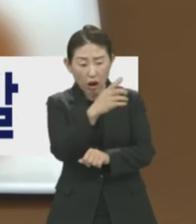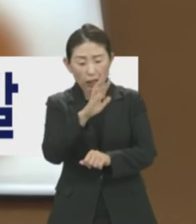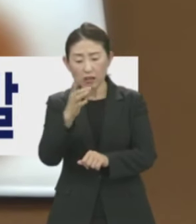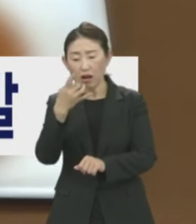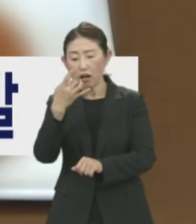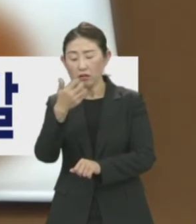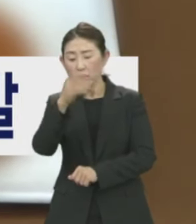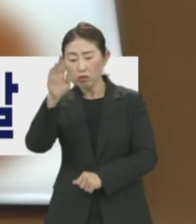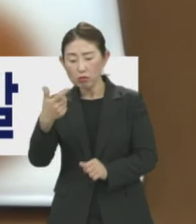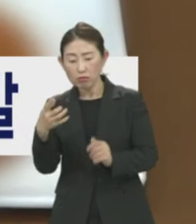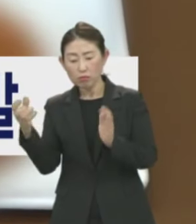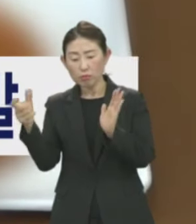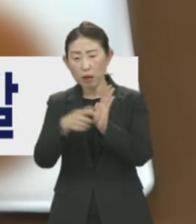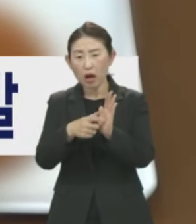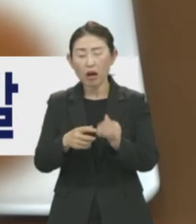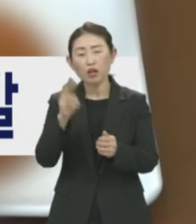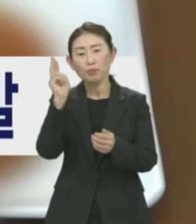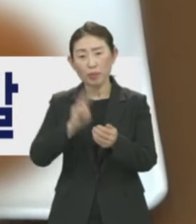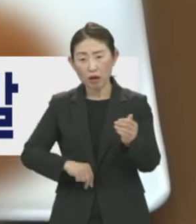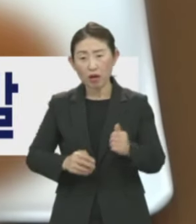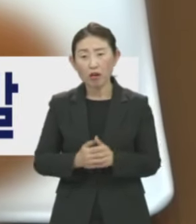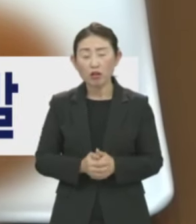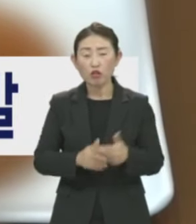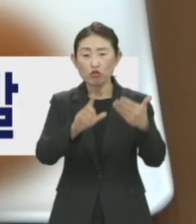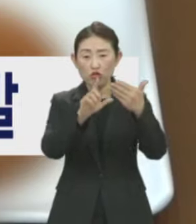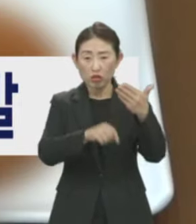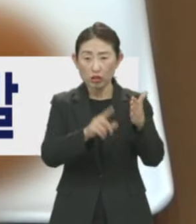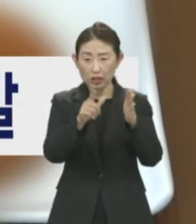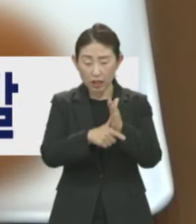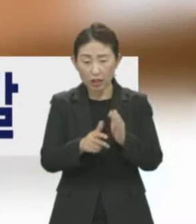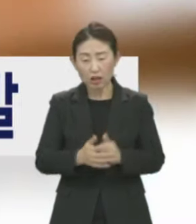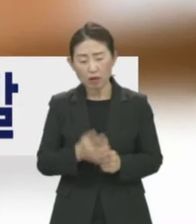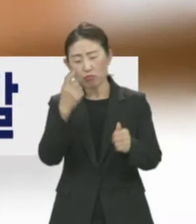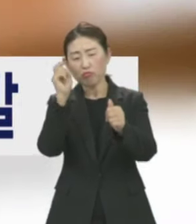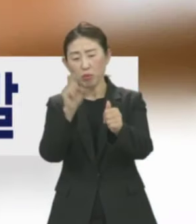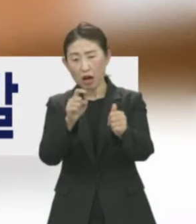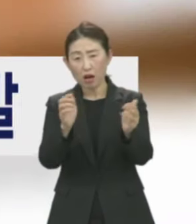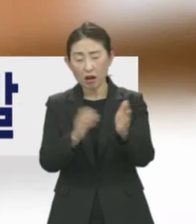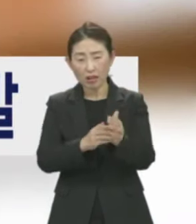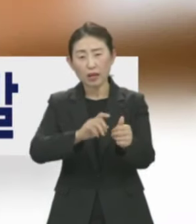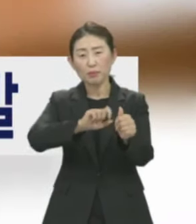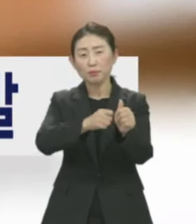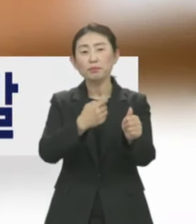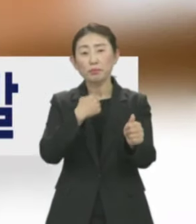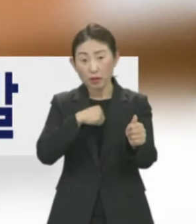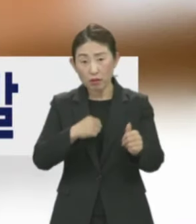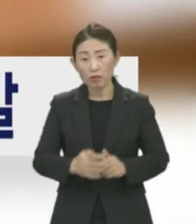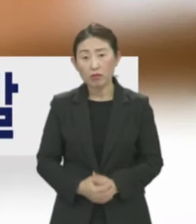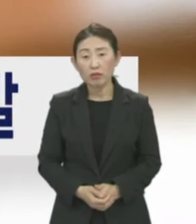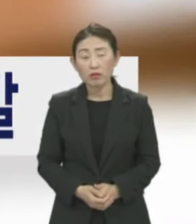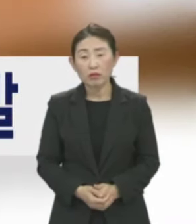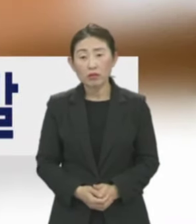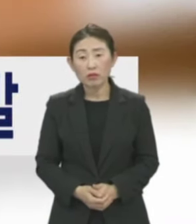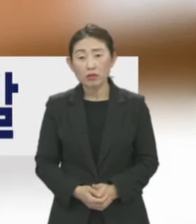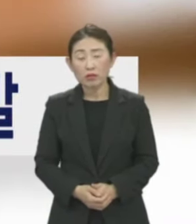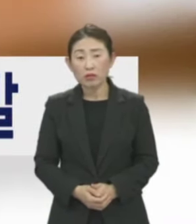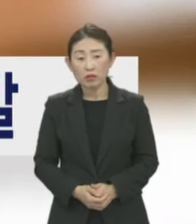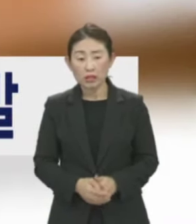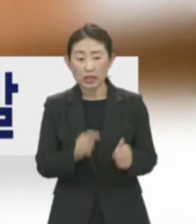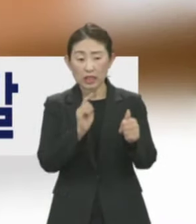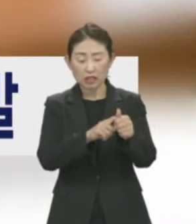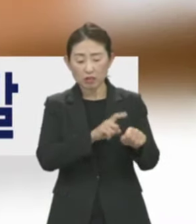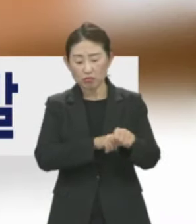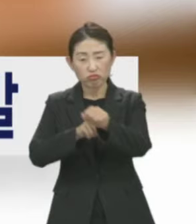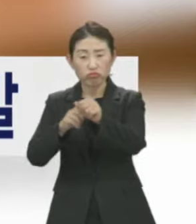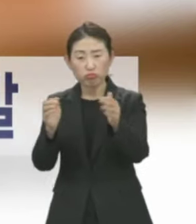속여 판매한 혐의로 지난 9월 말 농관원 충남지원에 적발돼 행정처분을 받았습니다. 농관원 측은 A씨를